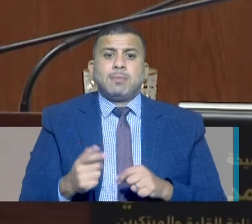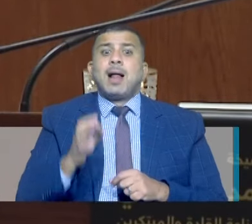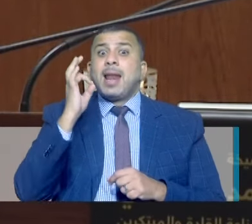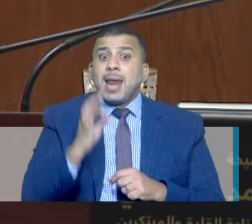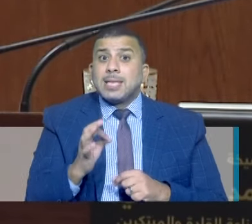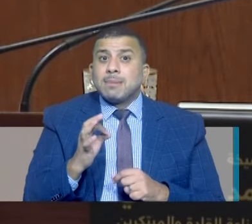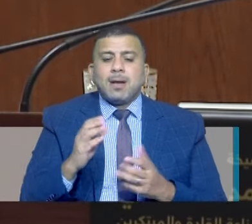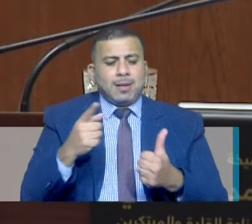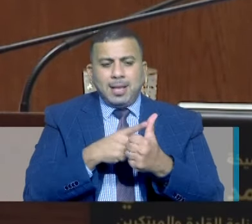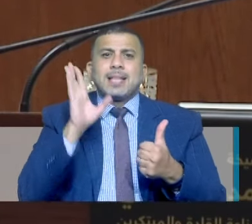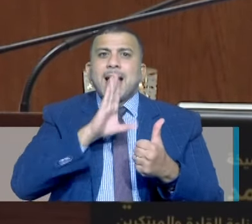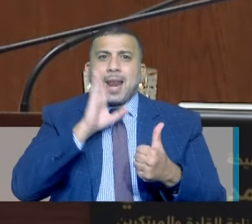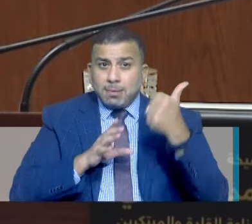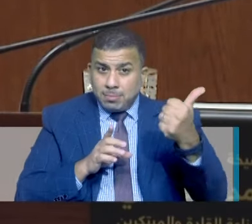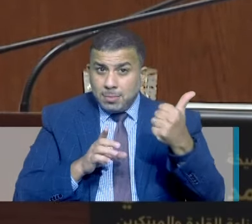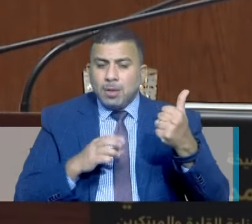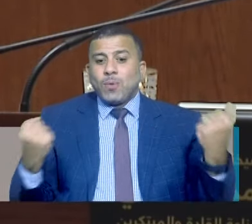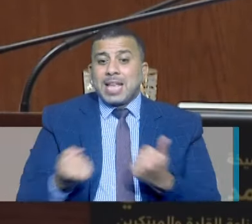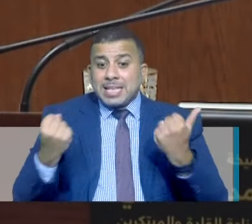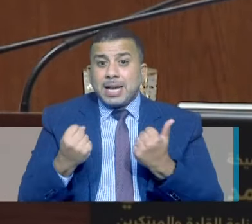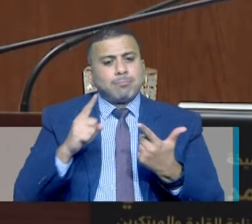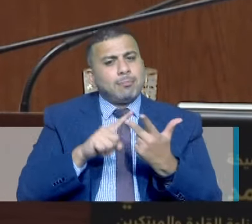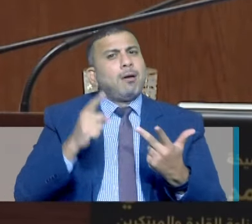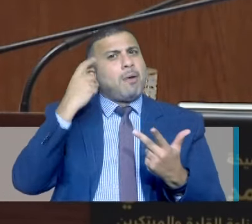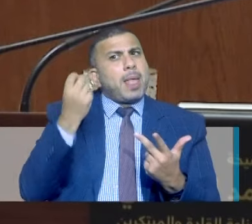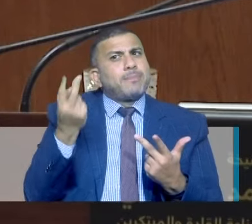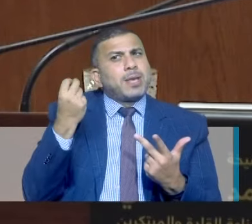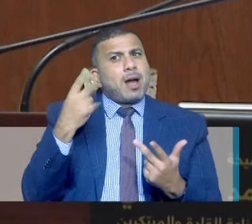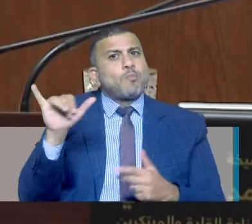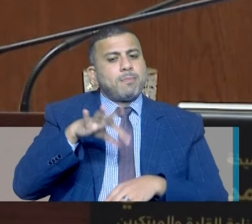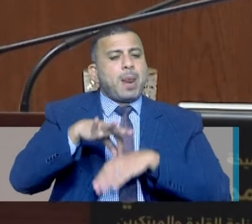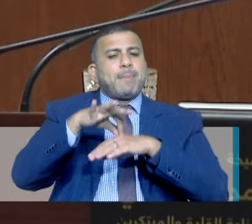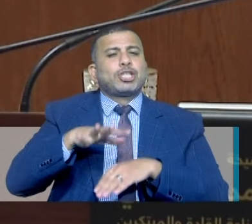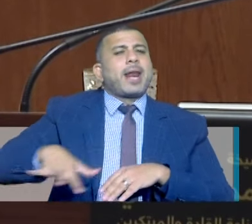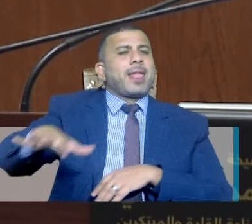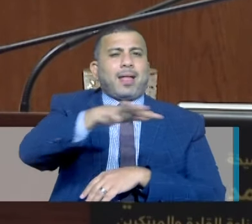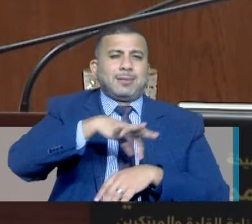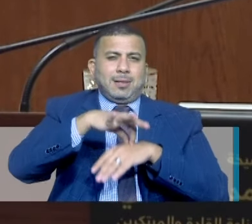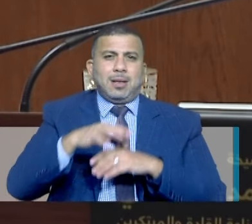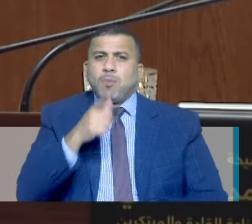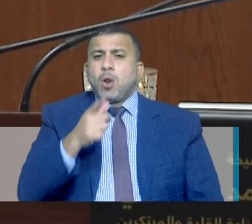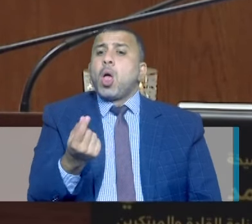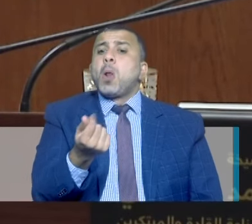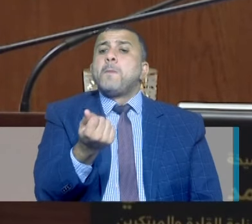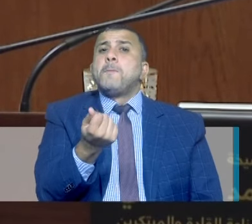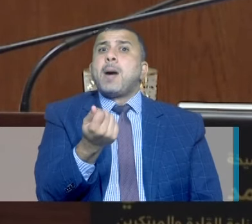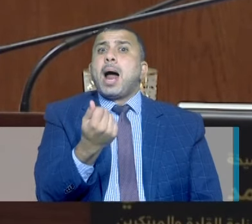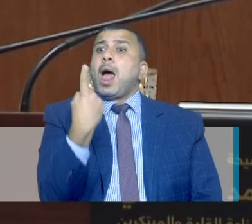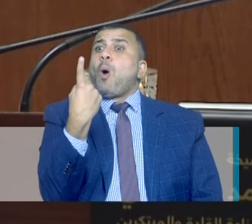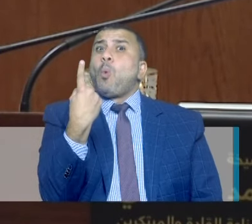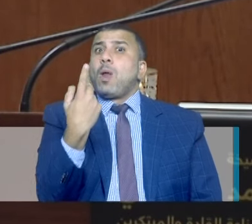ولنستثمر في التعليم والتدريب ونشجع الابتكار الذي يخدم البشرية، ولا يضع المال كأولوية لنصنع